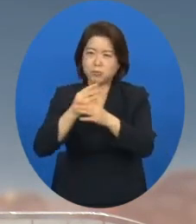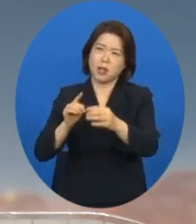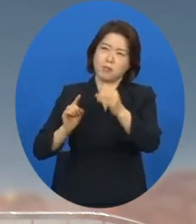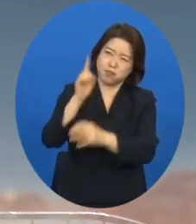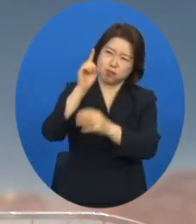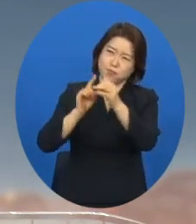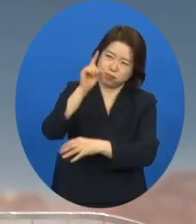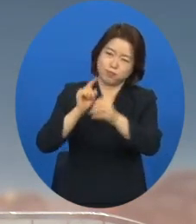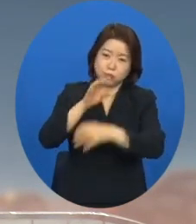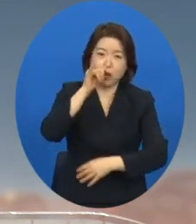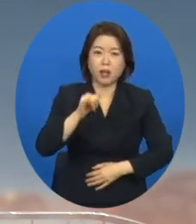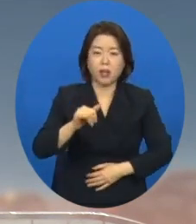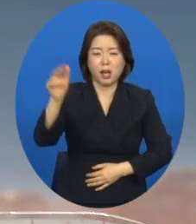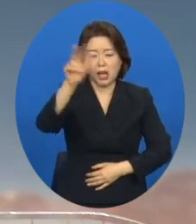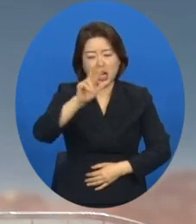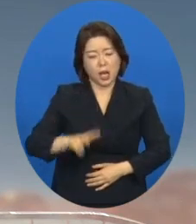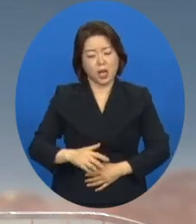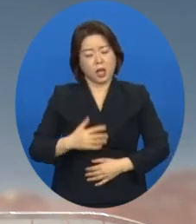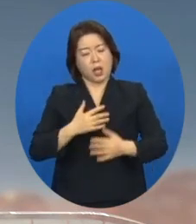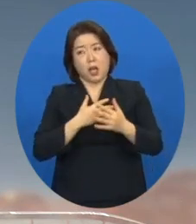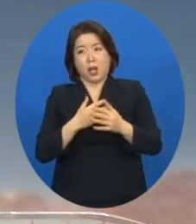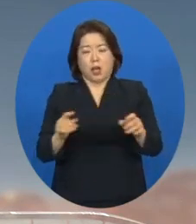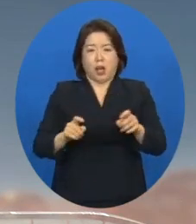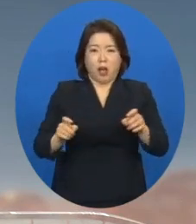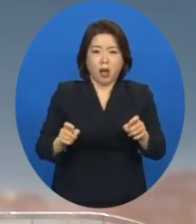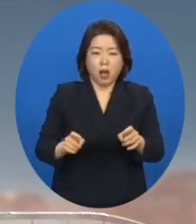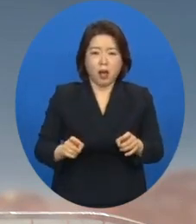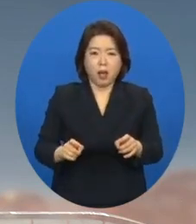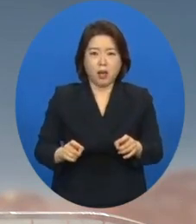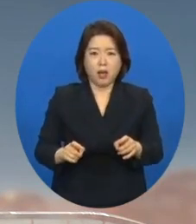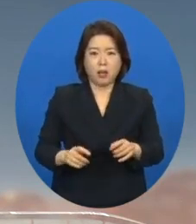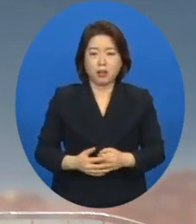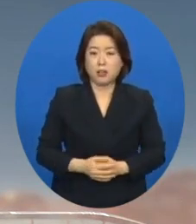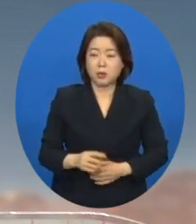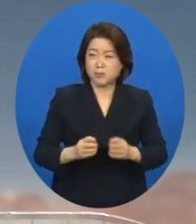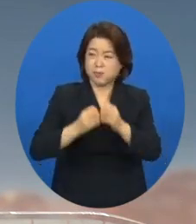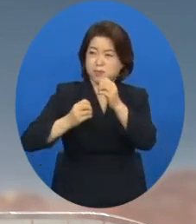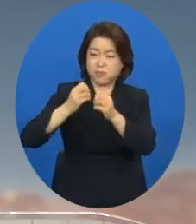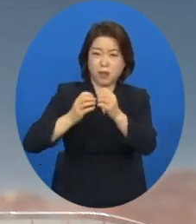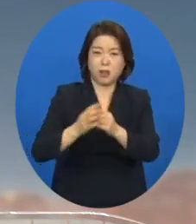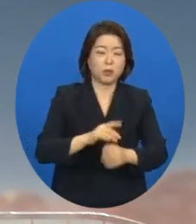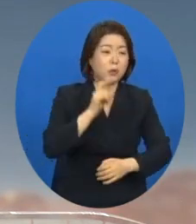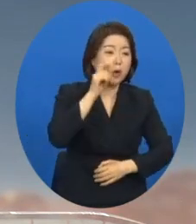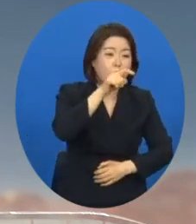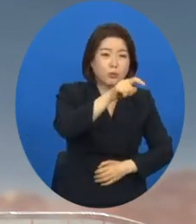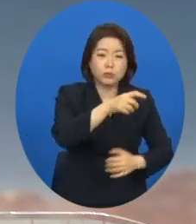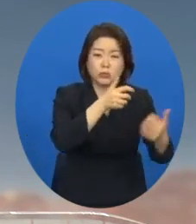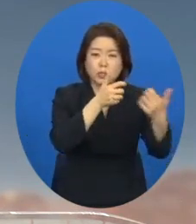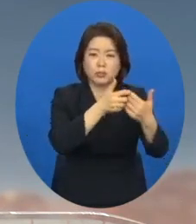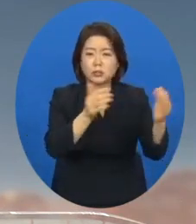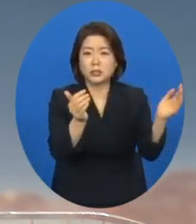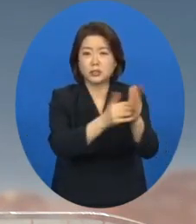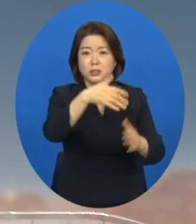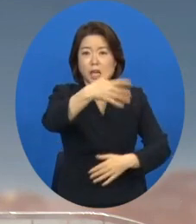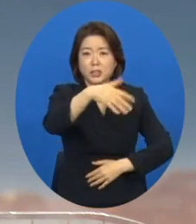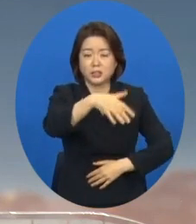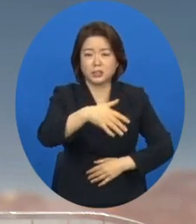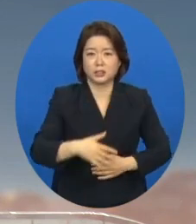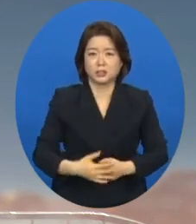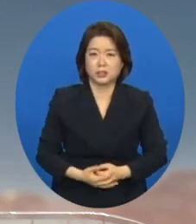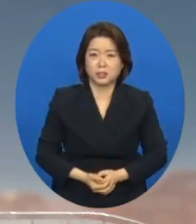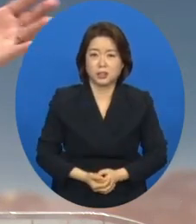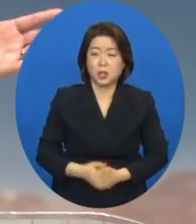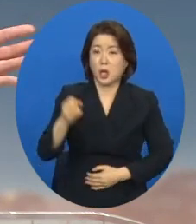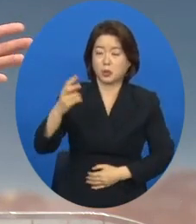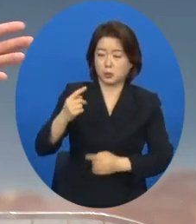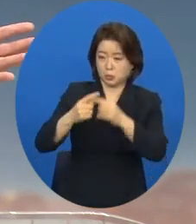있죠. 한반도에 지금 긴장이 계속 올라가고 있죠. 계속 우크라이나 전쟁이 끝나지 않고 있죠.